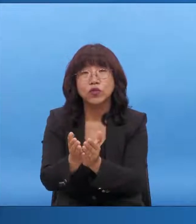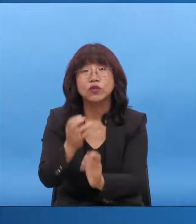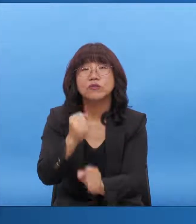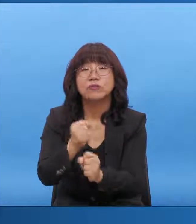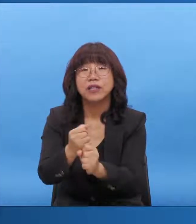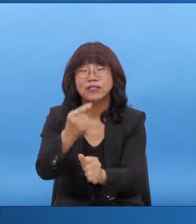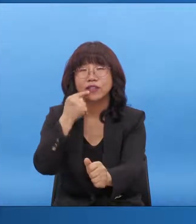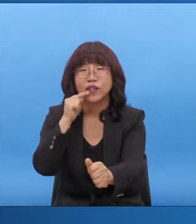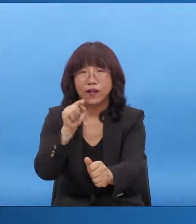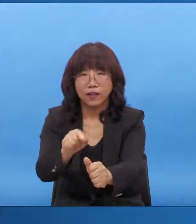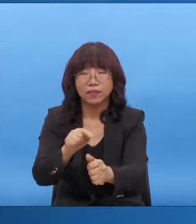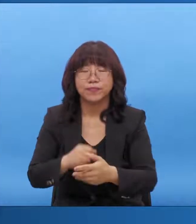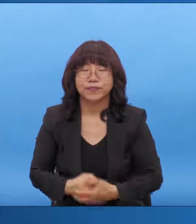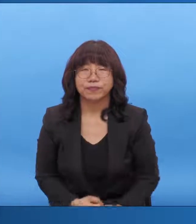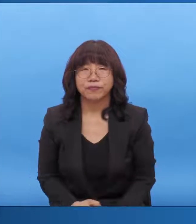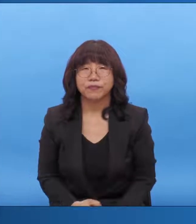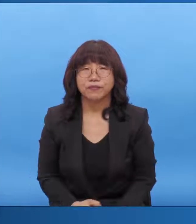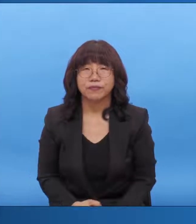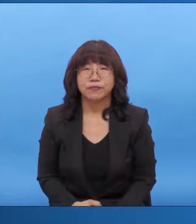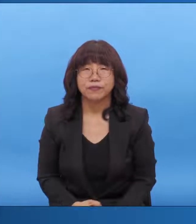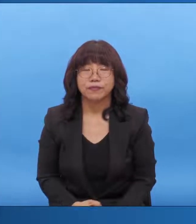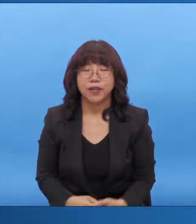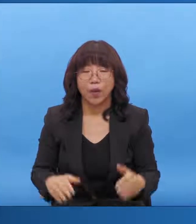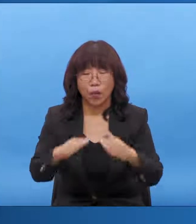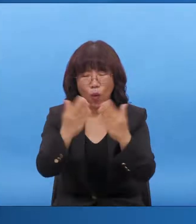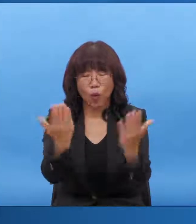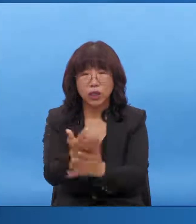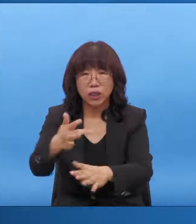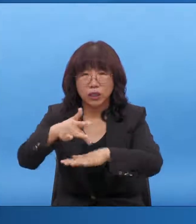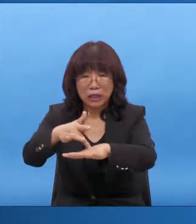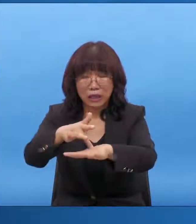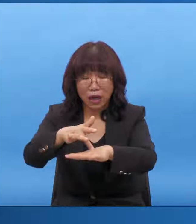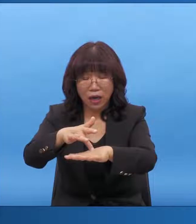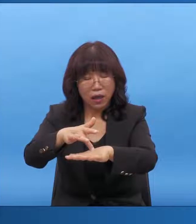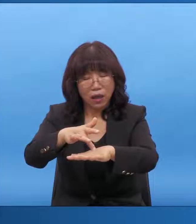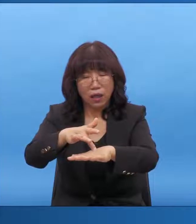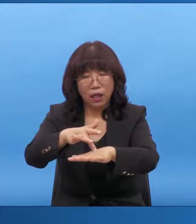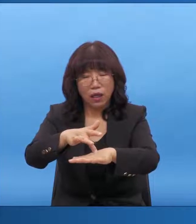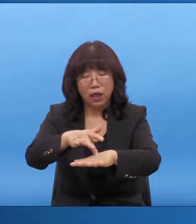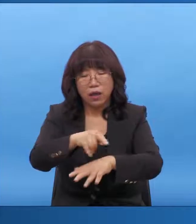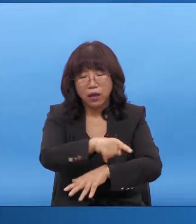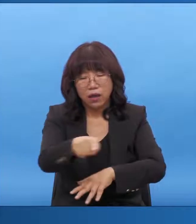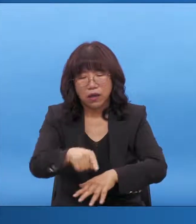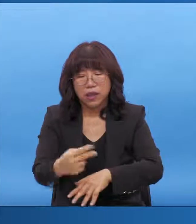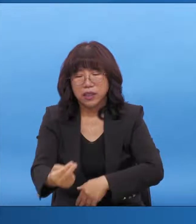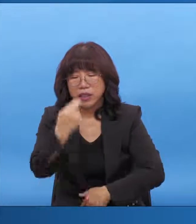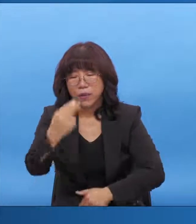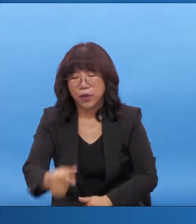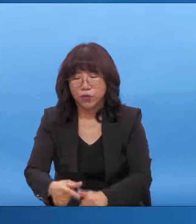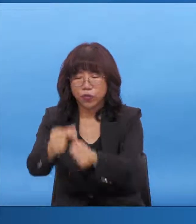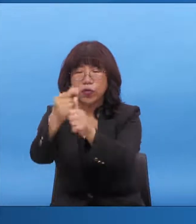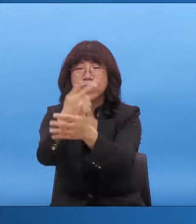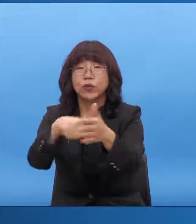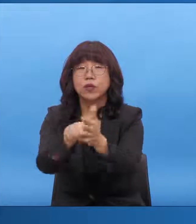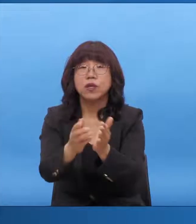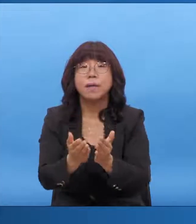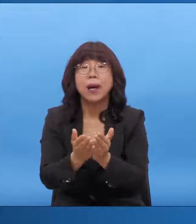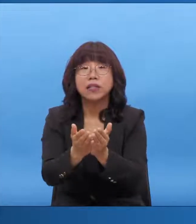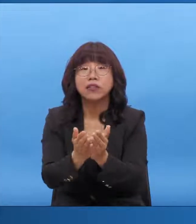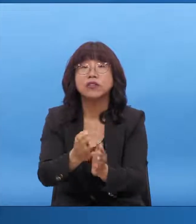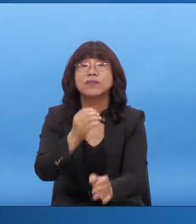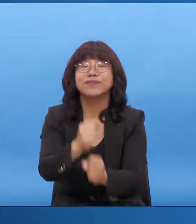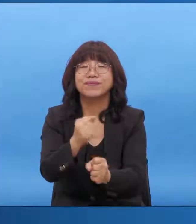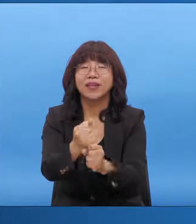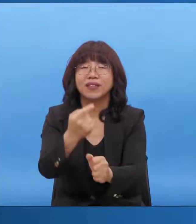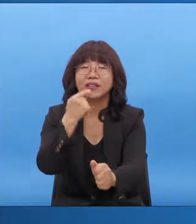remnants. 전 모든 곳에 흑암이 있으니까 생명 살리기 위해서 방주를 만들어라. Because there's so much darkness within this world. Build